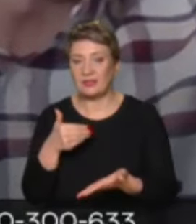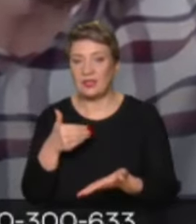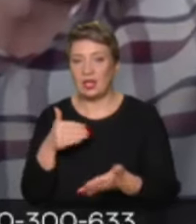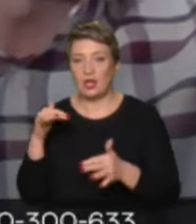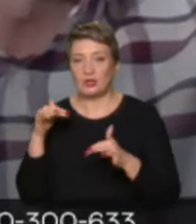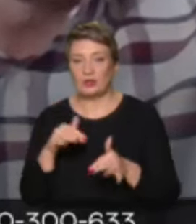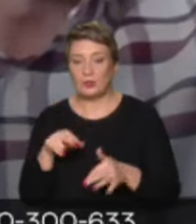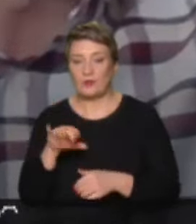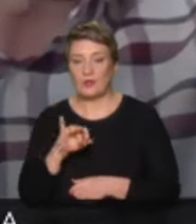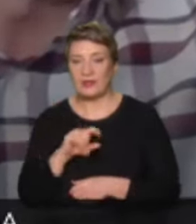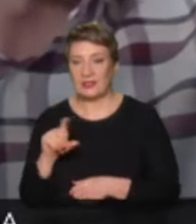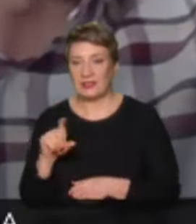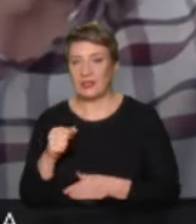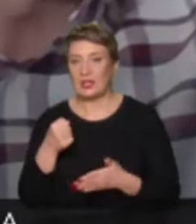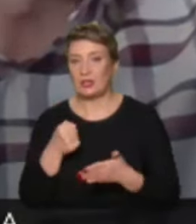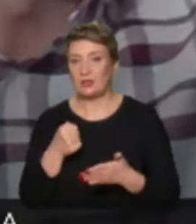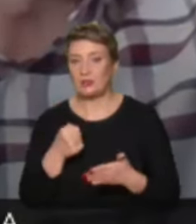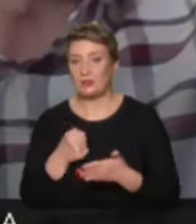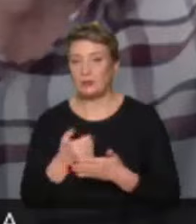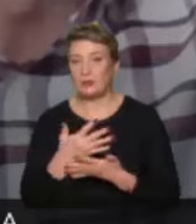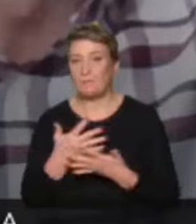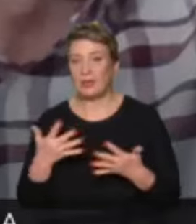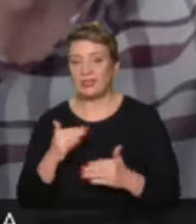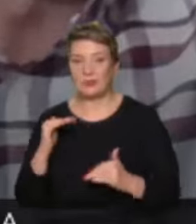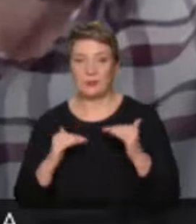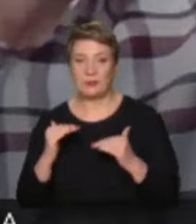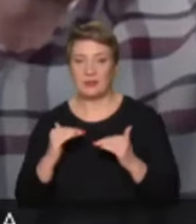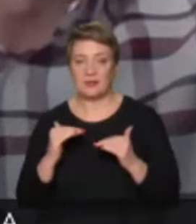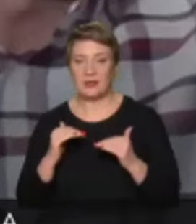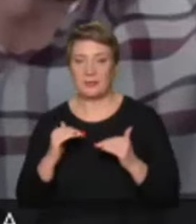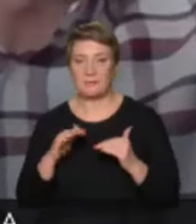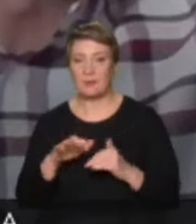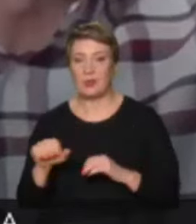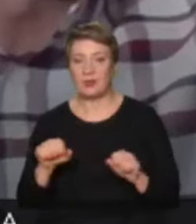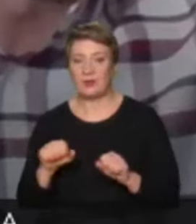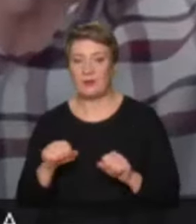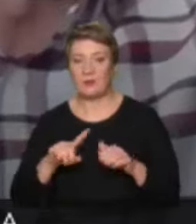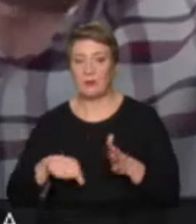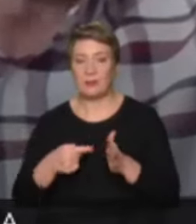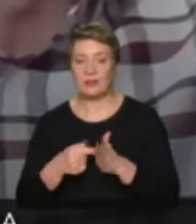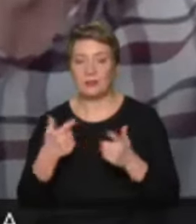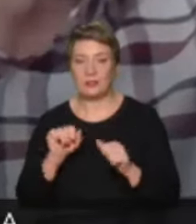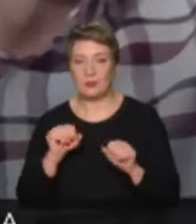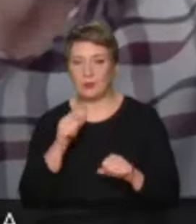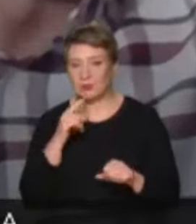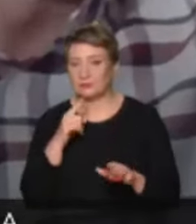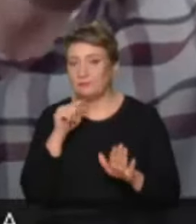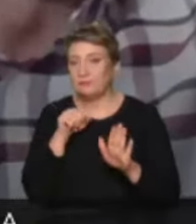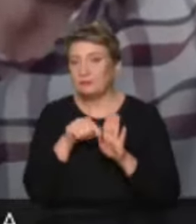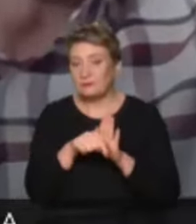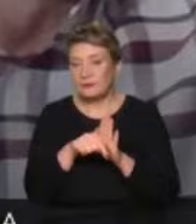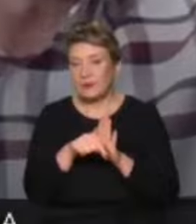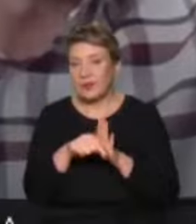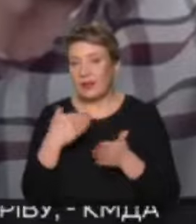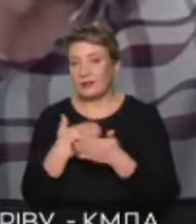до більш переваги прориву в місто, де можна зачепитися. Навіть зруйнована